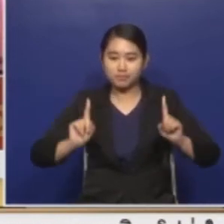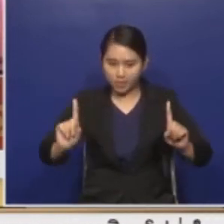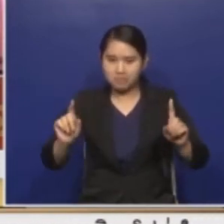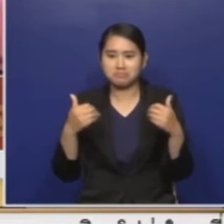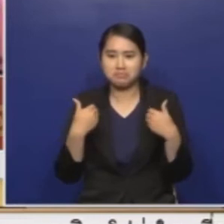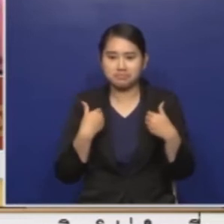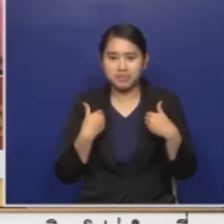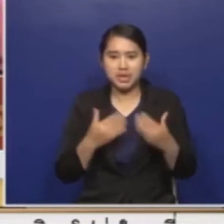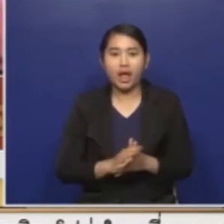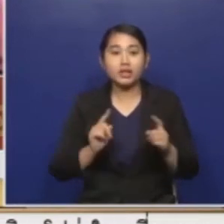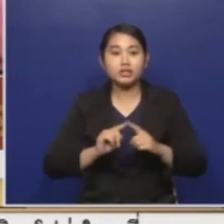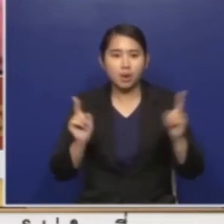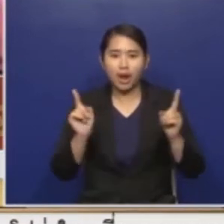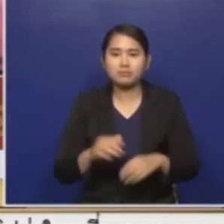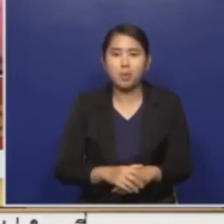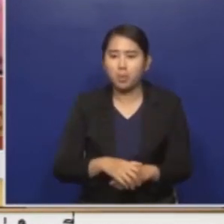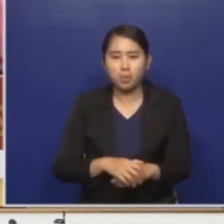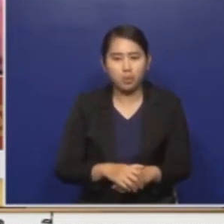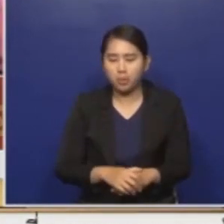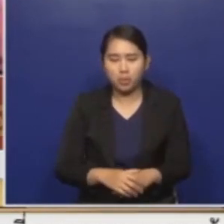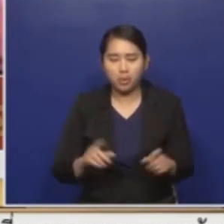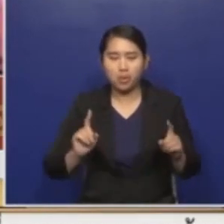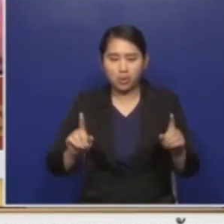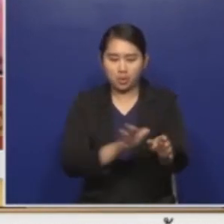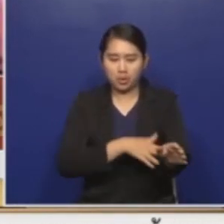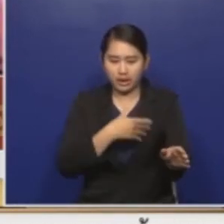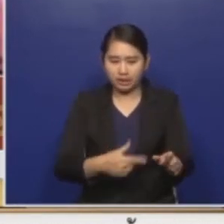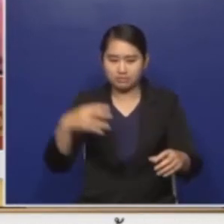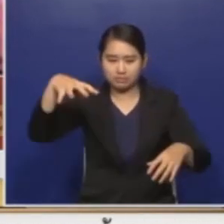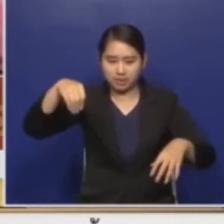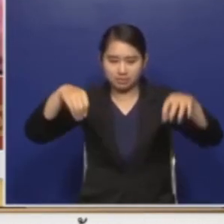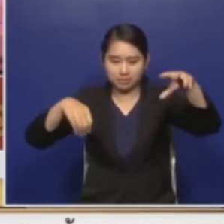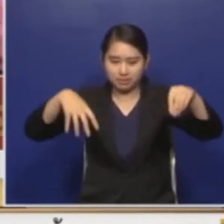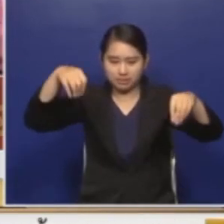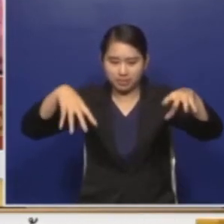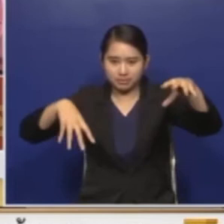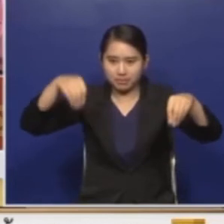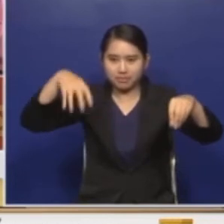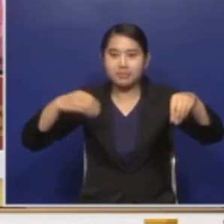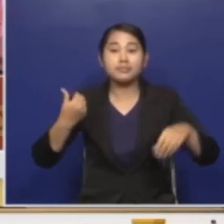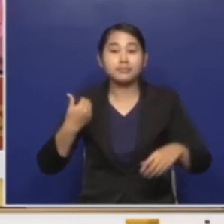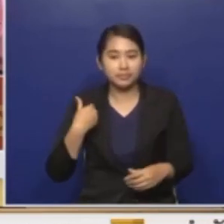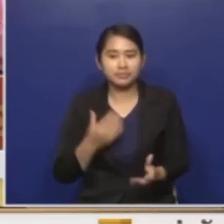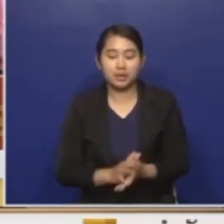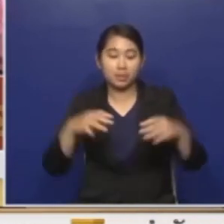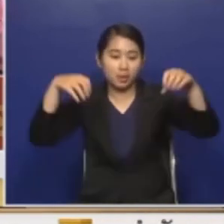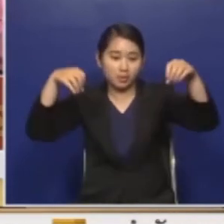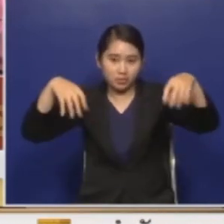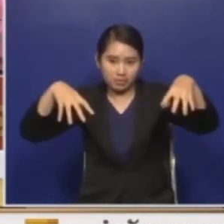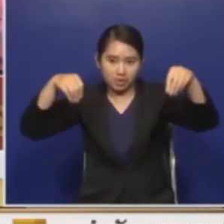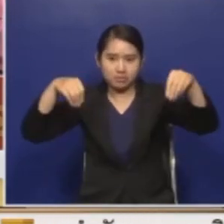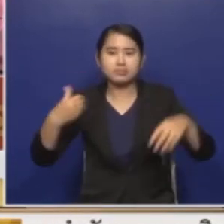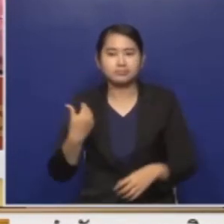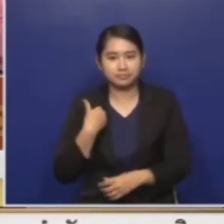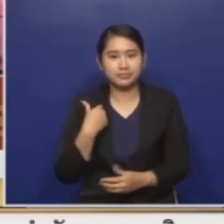แต่เนื่องจากอายุการใช้งานนะครับทำให้ไฟชำรุดไปหลายช่วงนะครับไฟที่ติดมีอยู่น้อยกว่าไฟที่ไม่